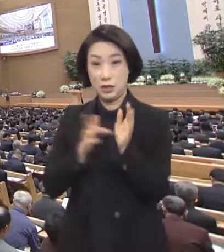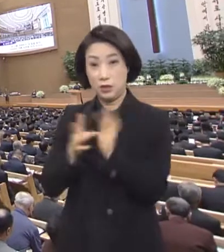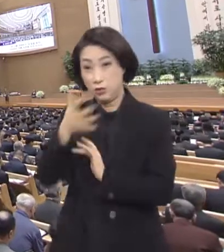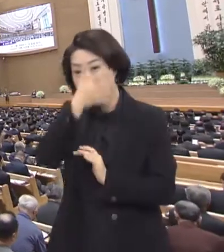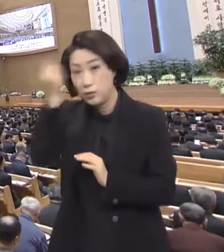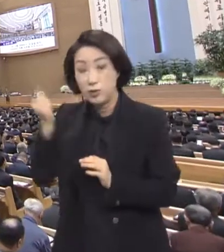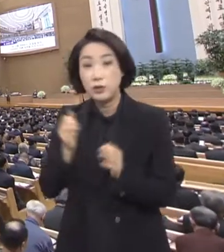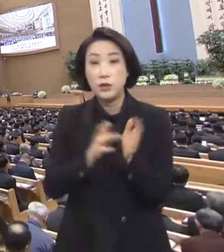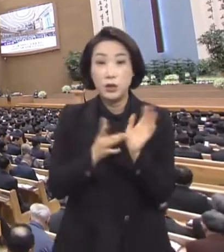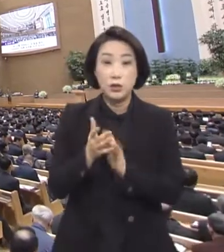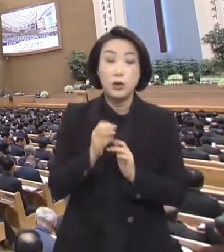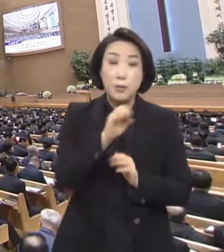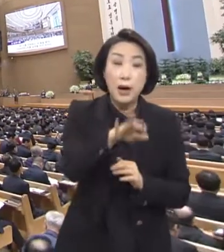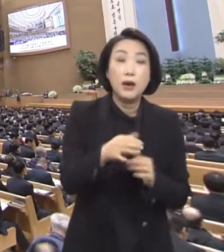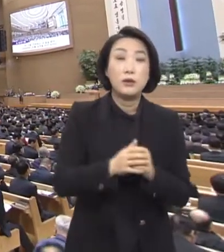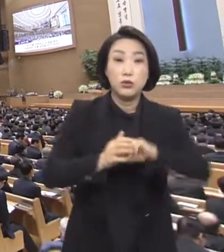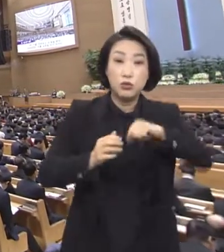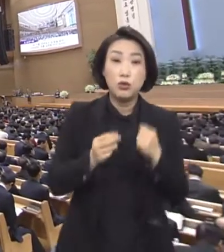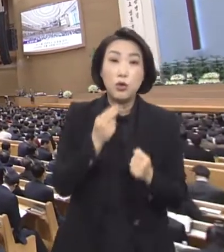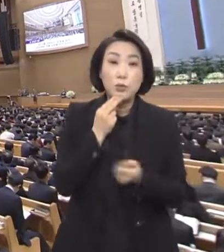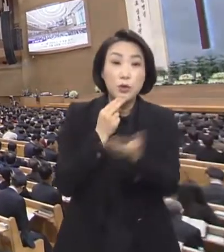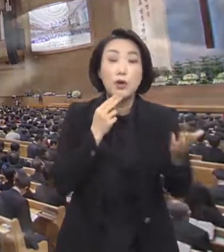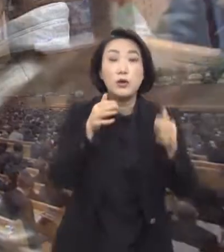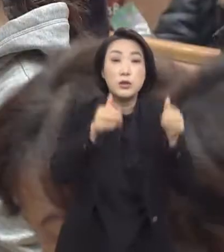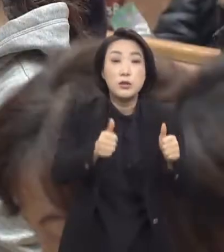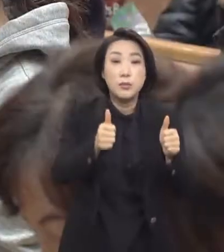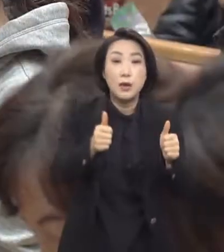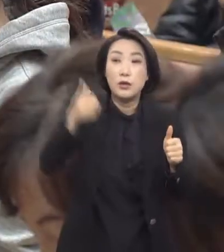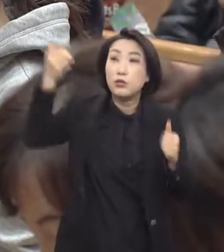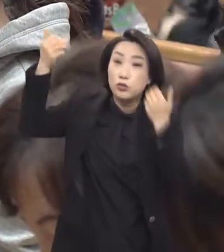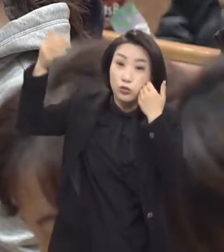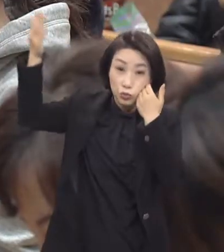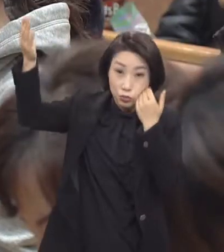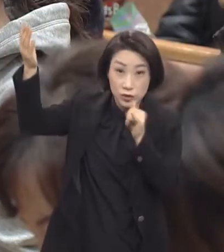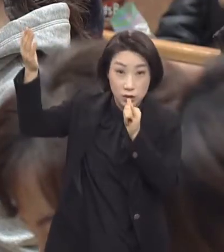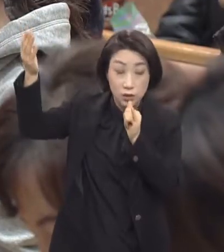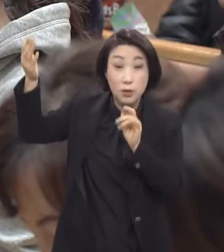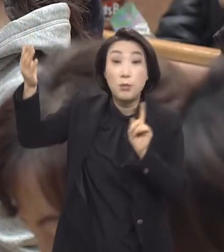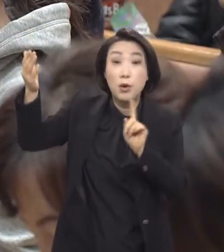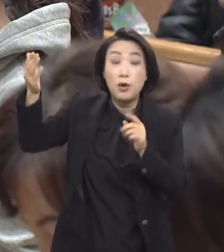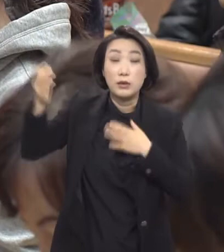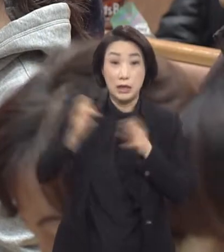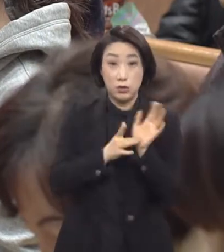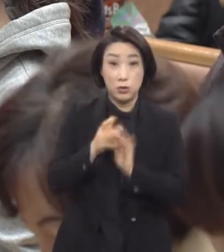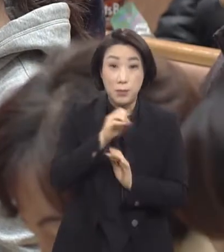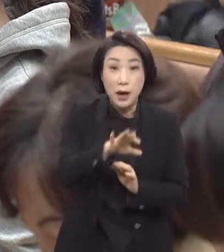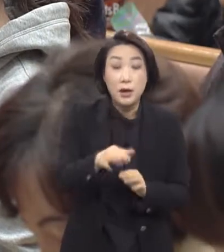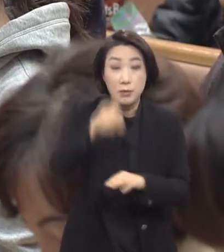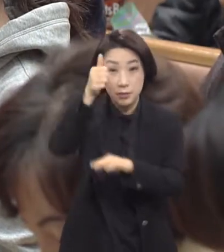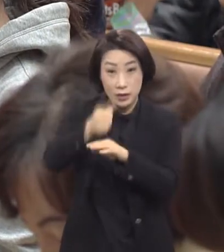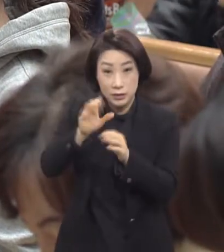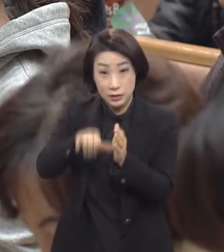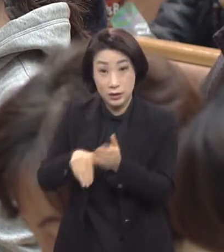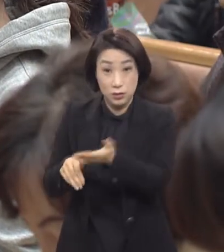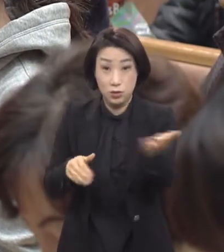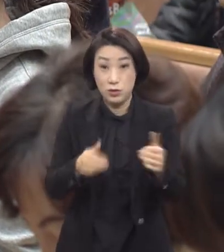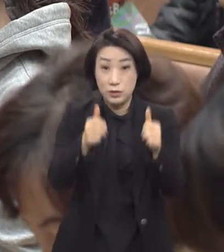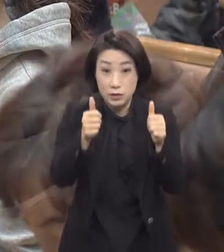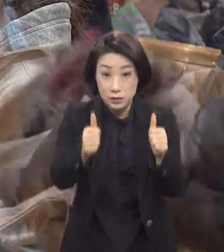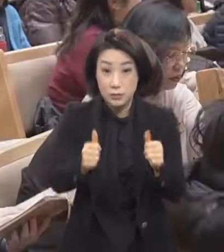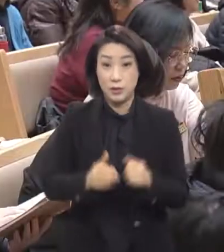저버리고 내 말을 받지 아니하는 자를 심판할 리가 있으니 곧 나의 한 그 말이 마지막 날에 저를